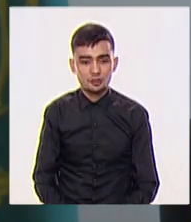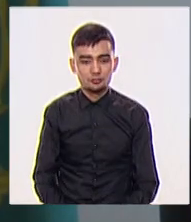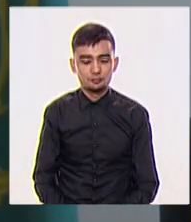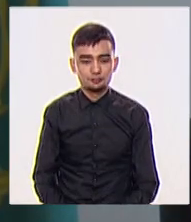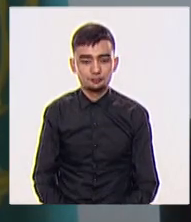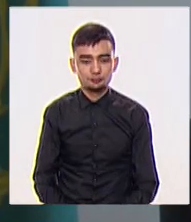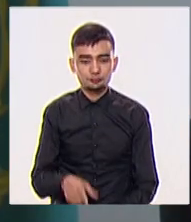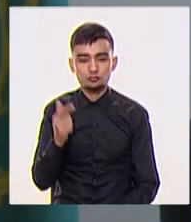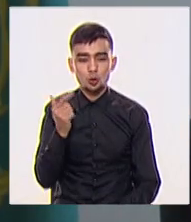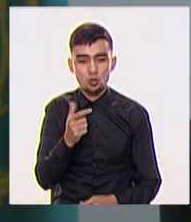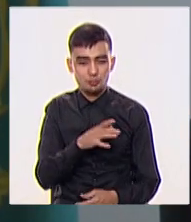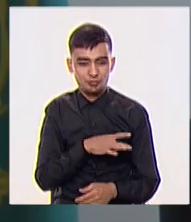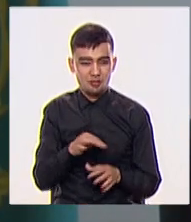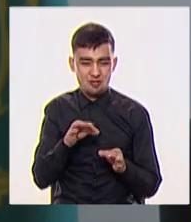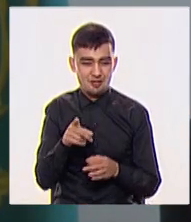Дөрекілік таныту